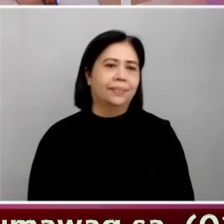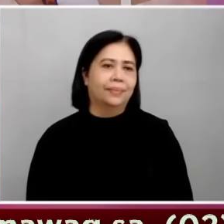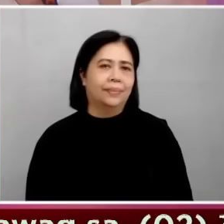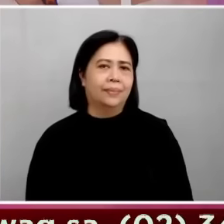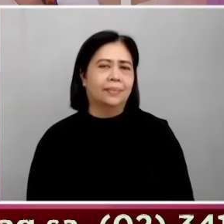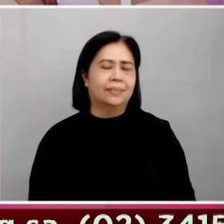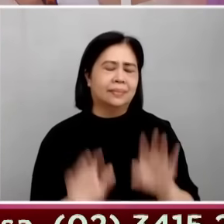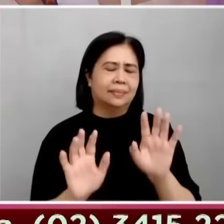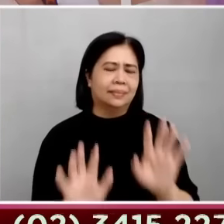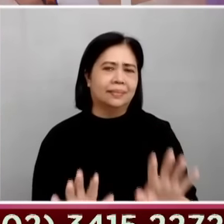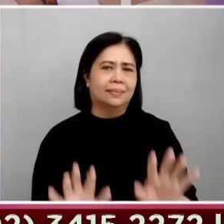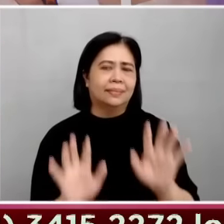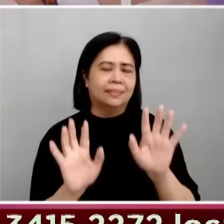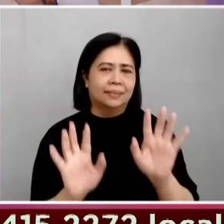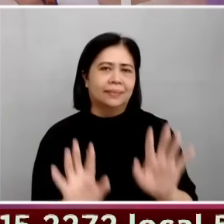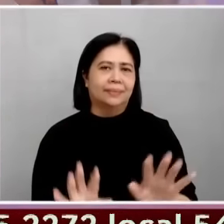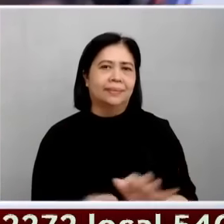Tahana.